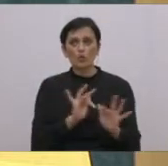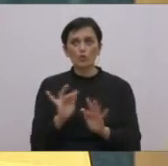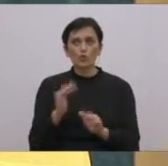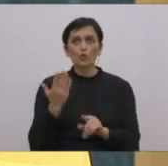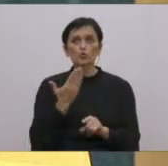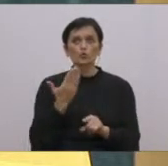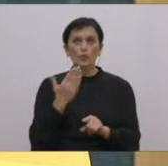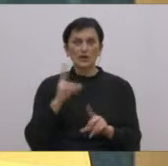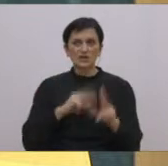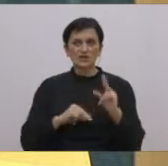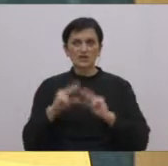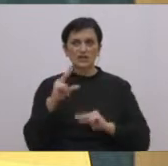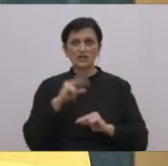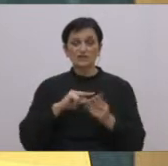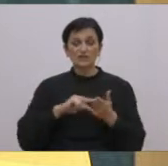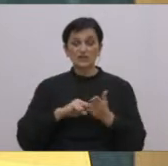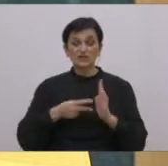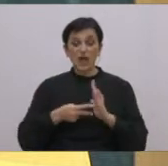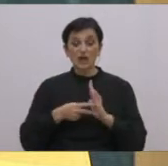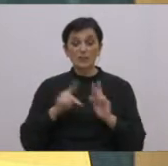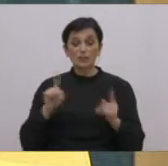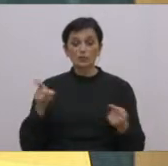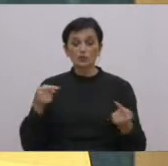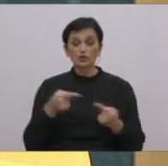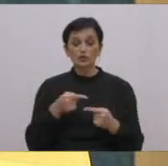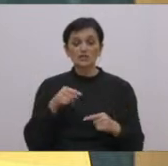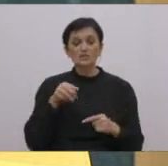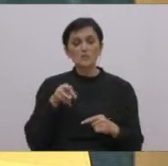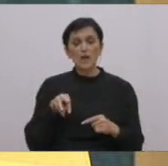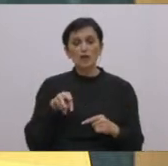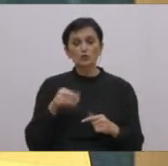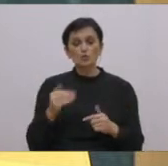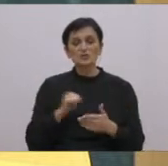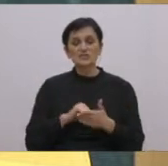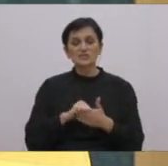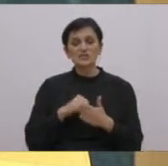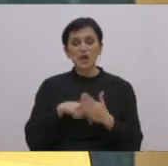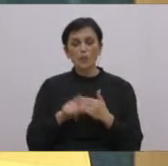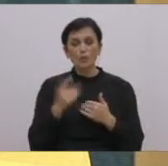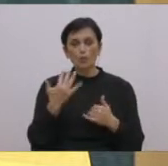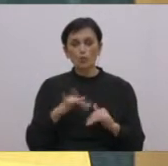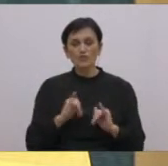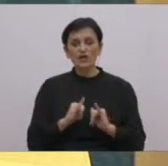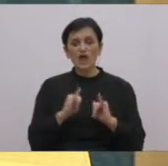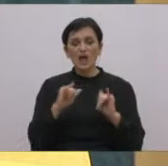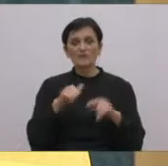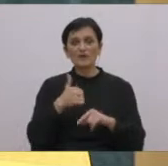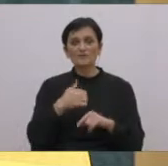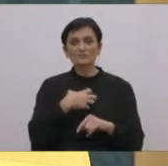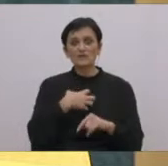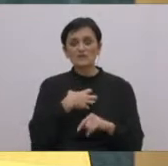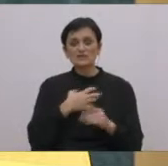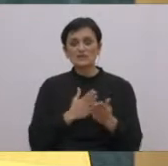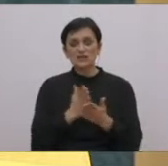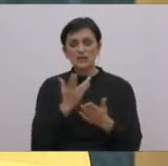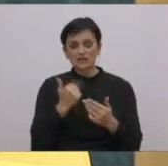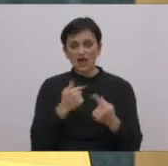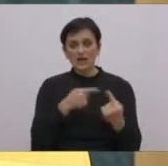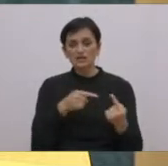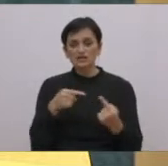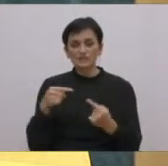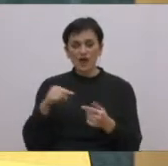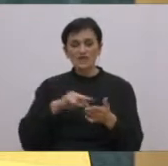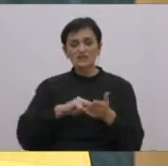რომელიც ითვალისწინებს დაგეგმის შესაბამისი მეთოდოლოგიის და მის საფუძველზე უკვე განვითარების სტრატეგიის და სხვა აუცილებელი განვითარების